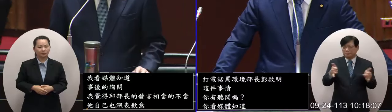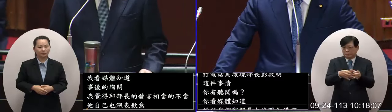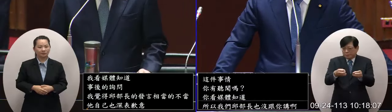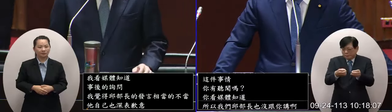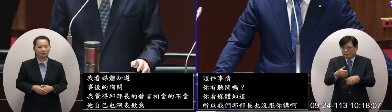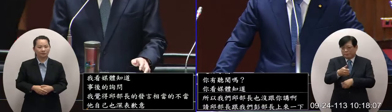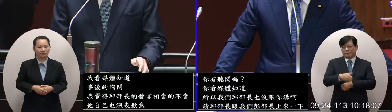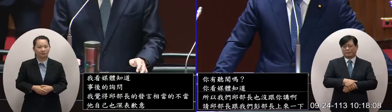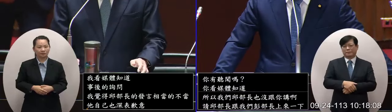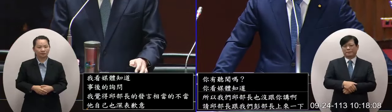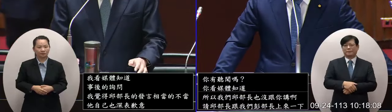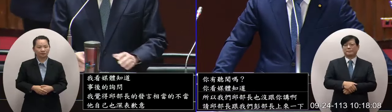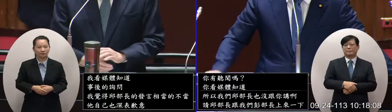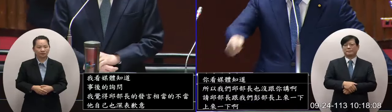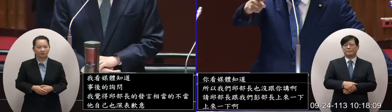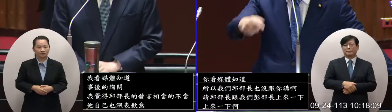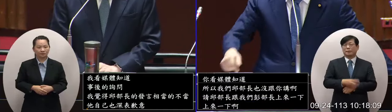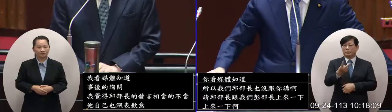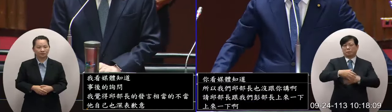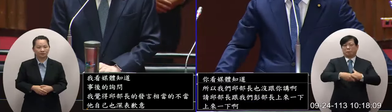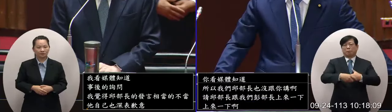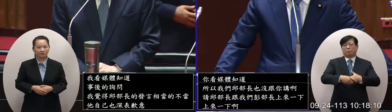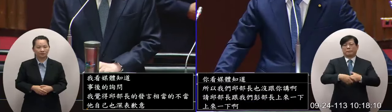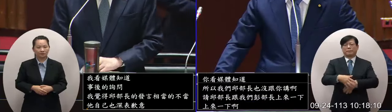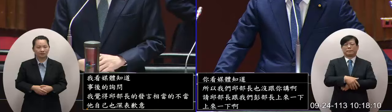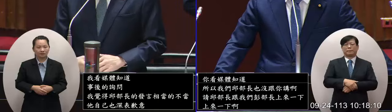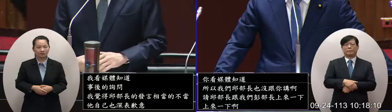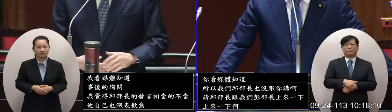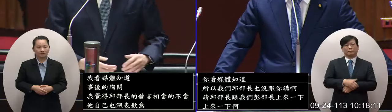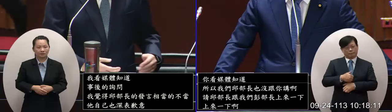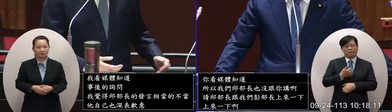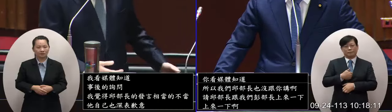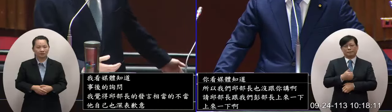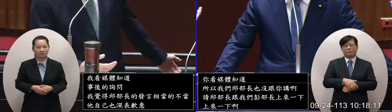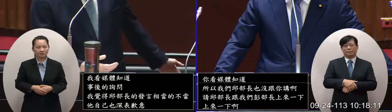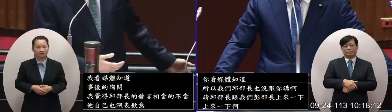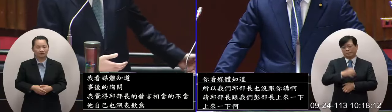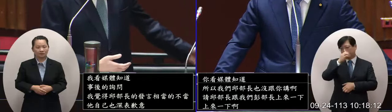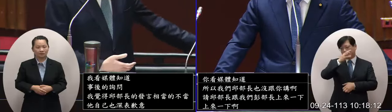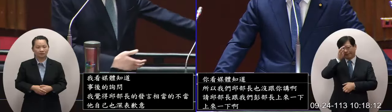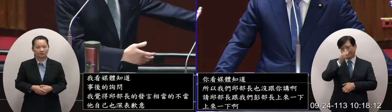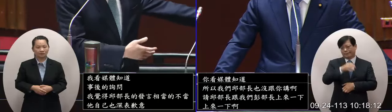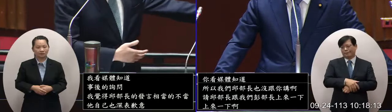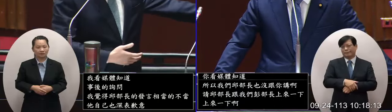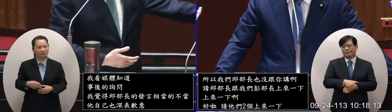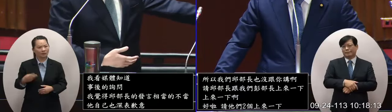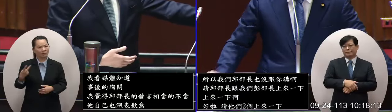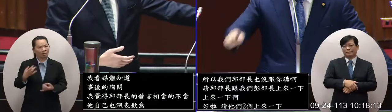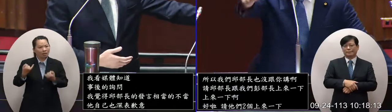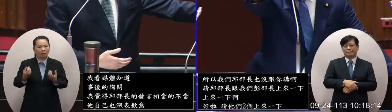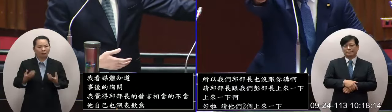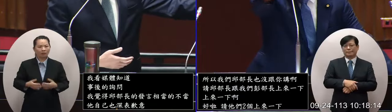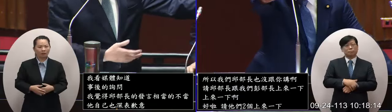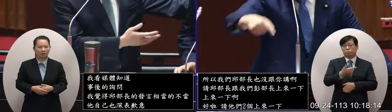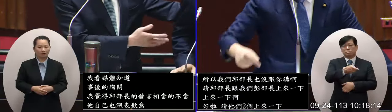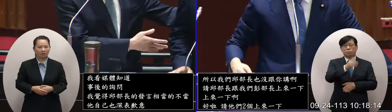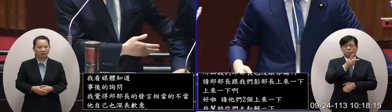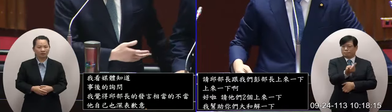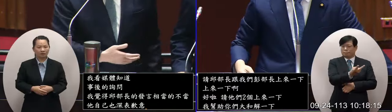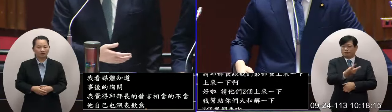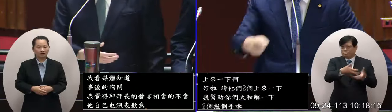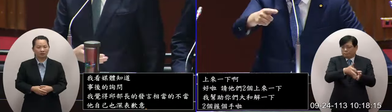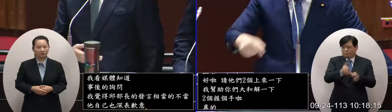下了，两个握个手啦，真的不好看。 我跟他没有怎样啊。 我说我不说你，我说